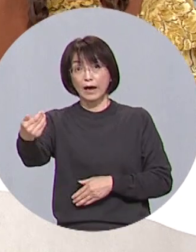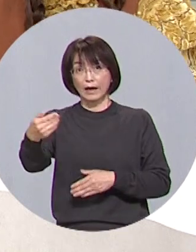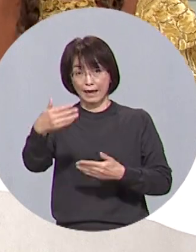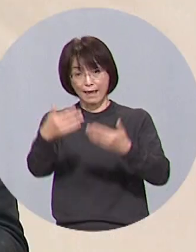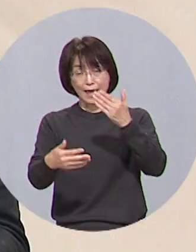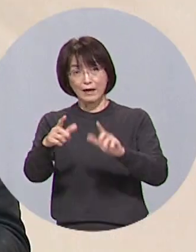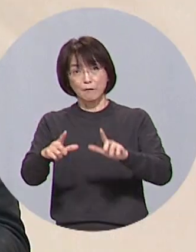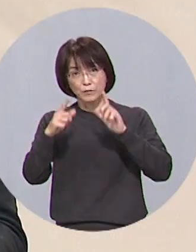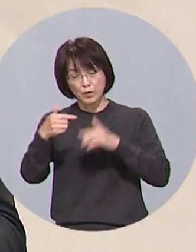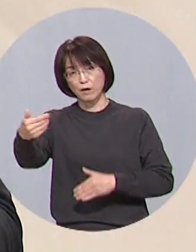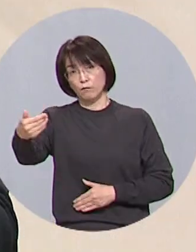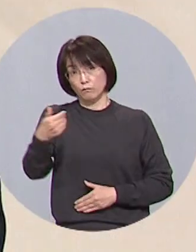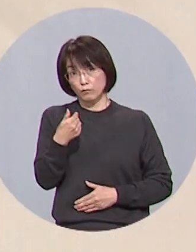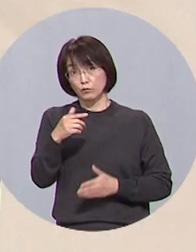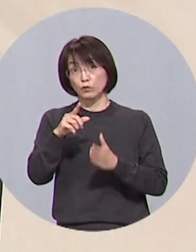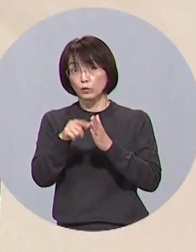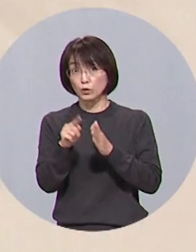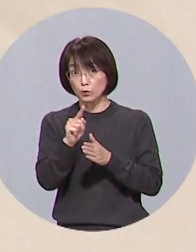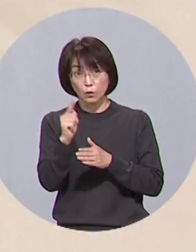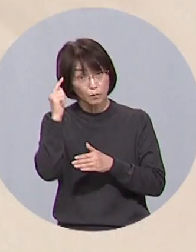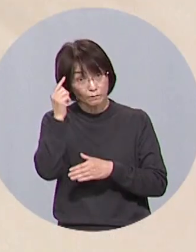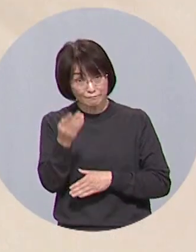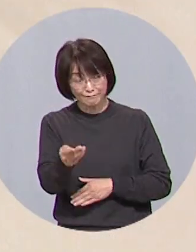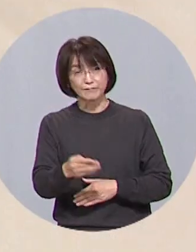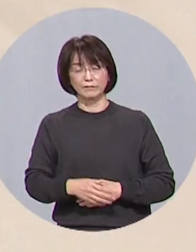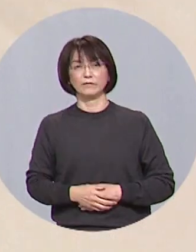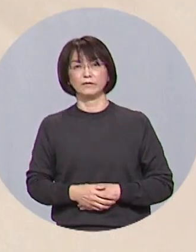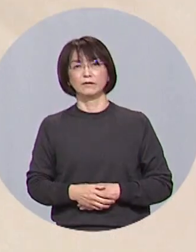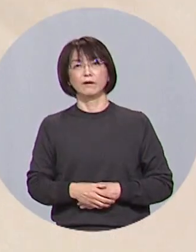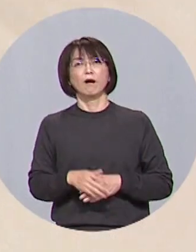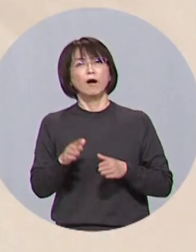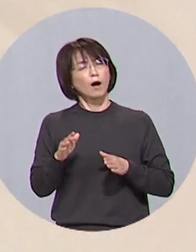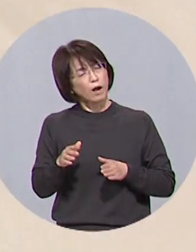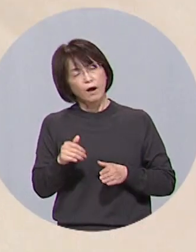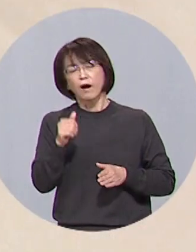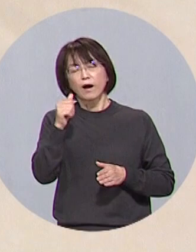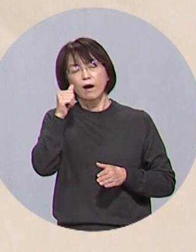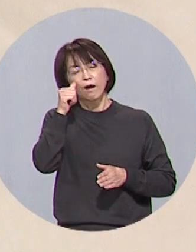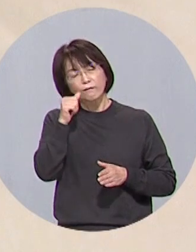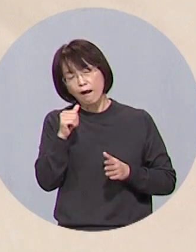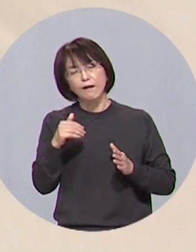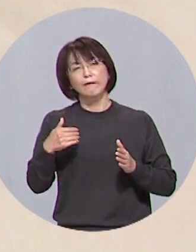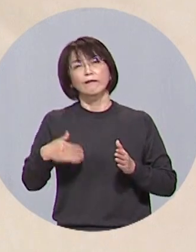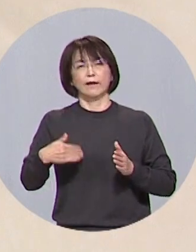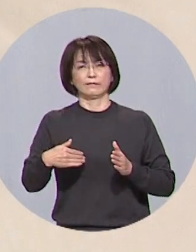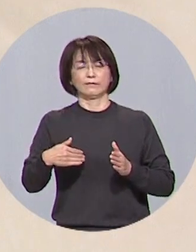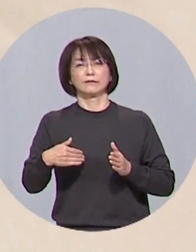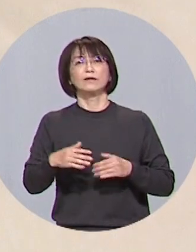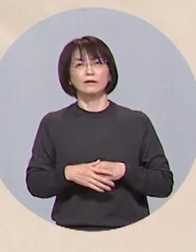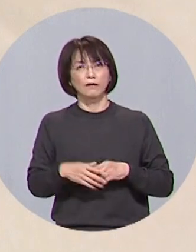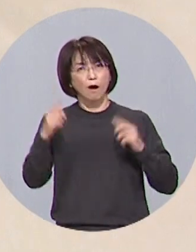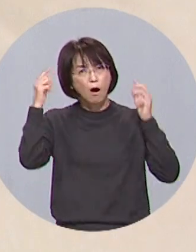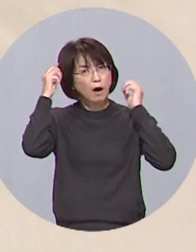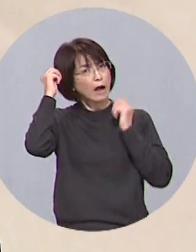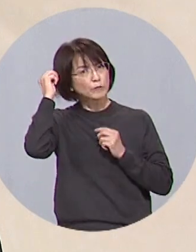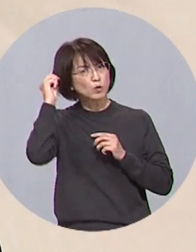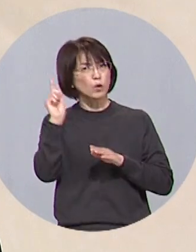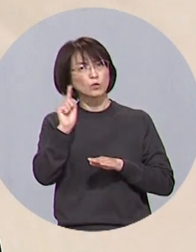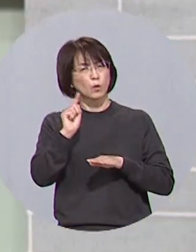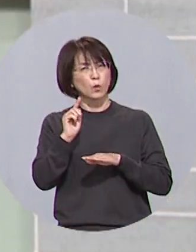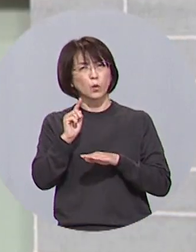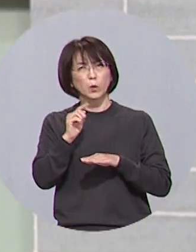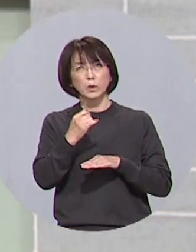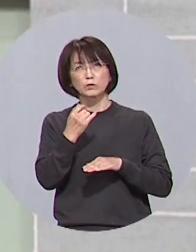はいかがでした？は い、いやそうですね、だからなかなか慣れないところもありますから、やっぱ髪がどうするのかなっていう